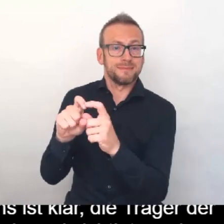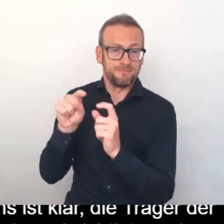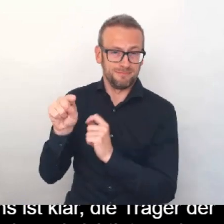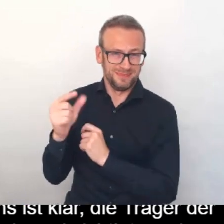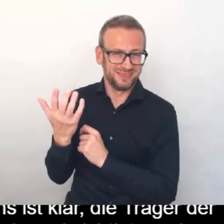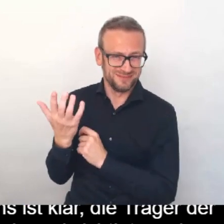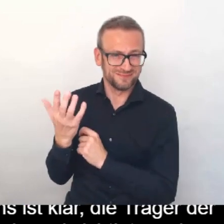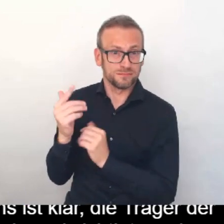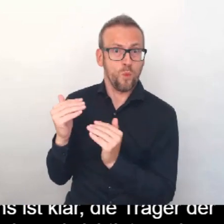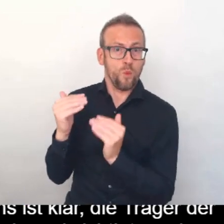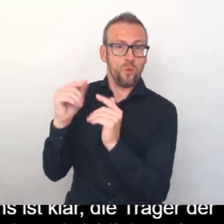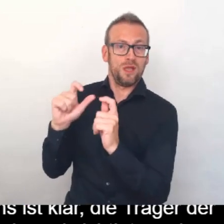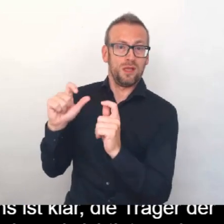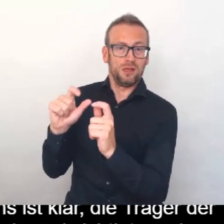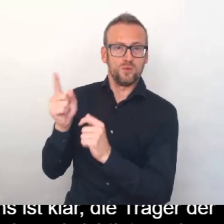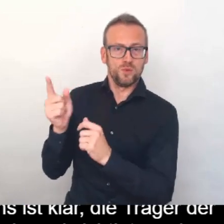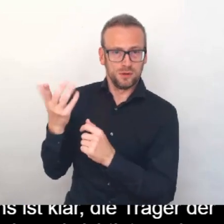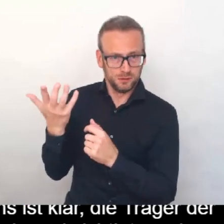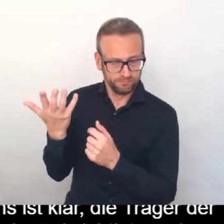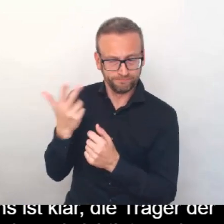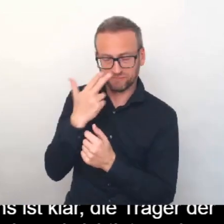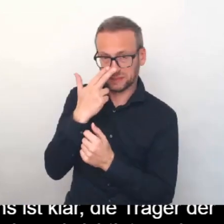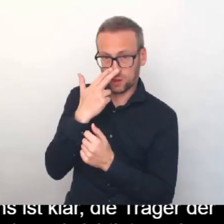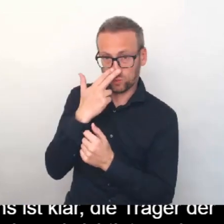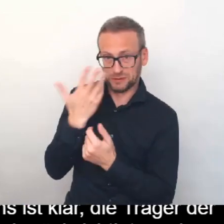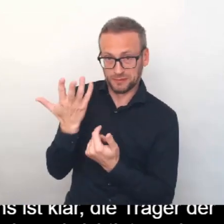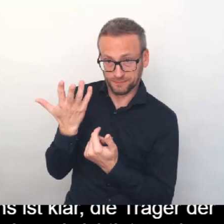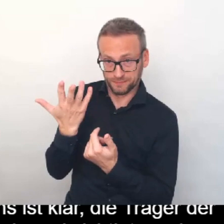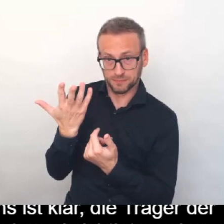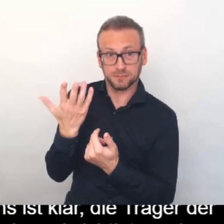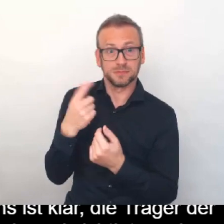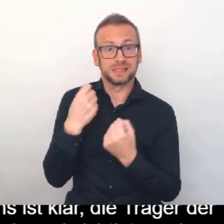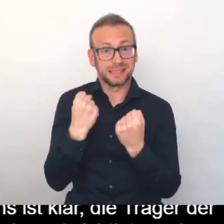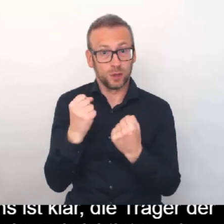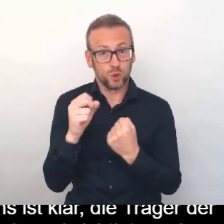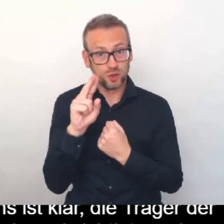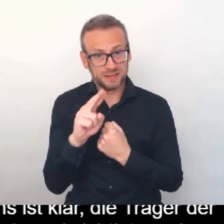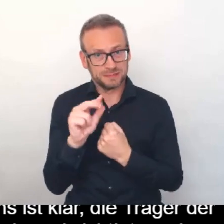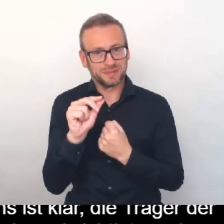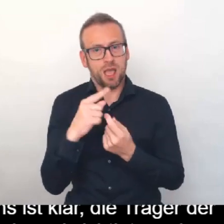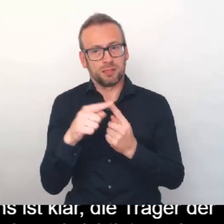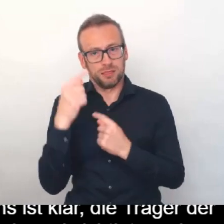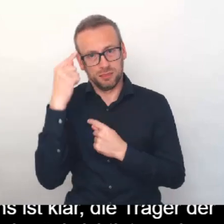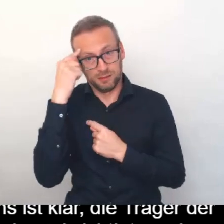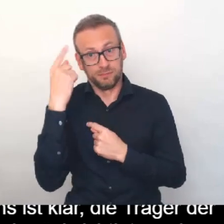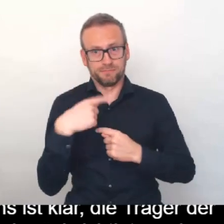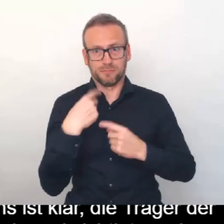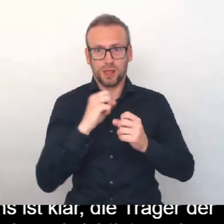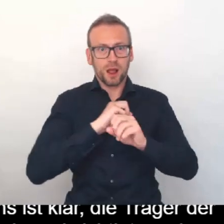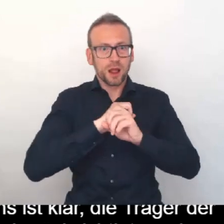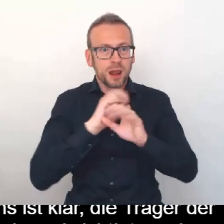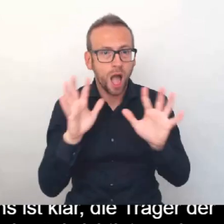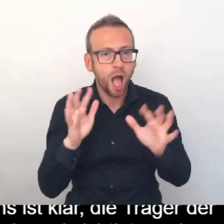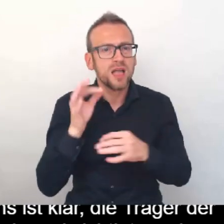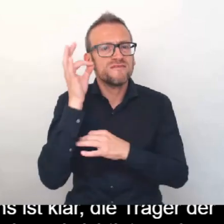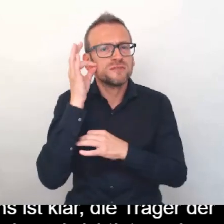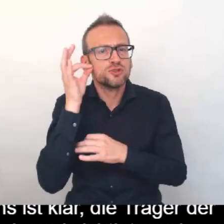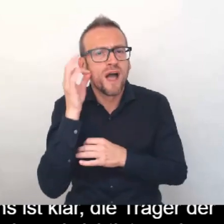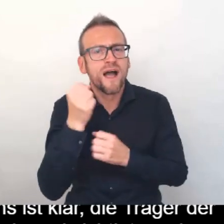Wir sind sehr kurz erst dabei in diesem Prozess. Deshalb sind wir sehr dankbar, dass wir überhaupt auch im Prozess jetzt